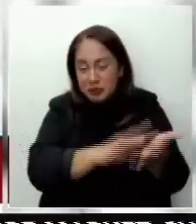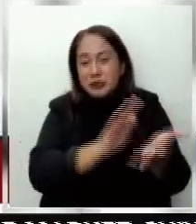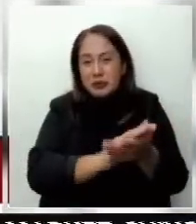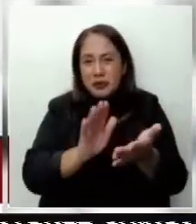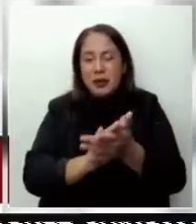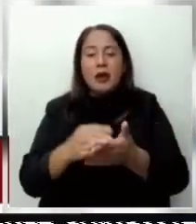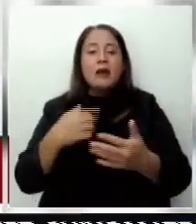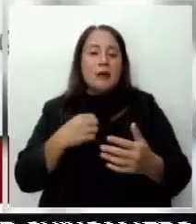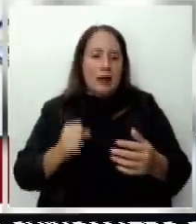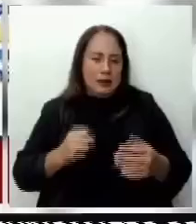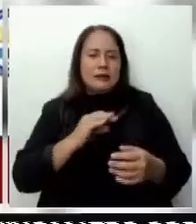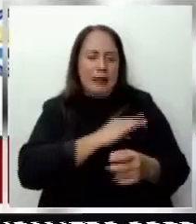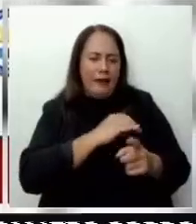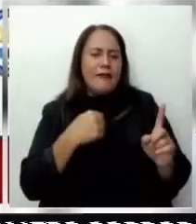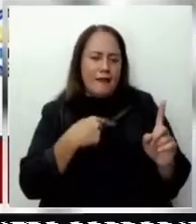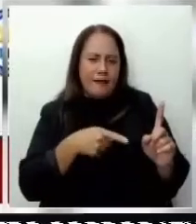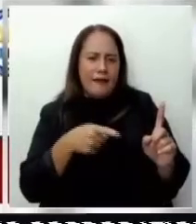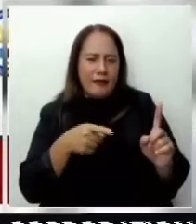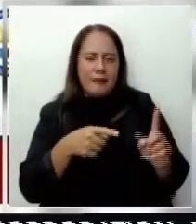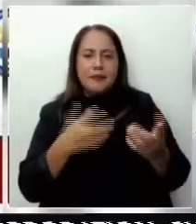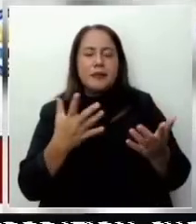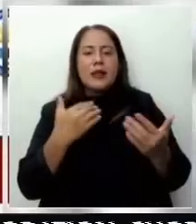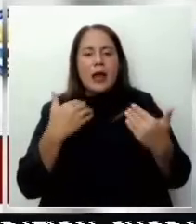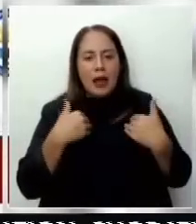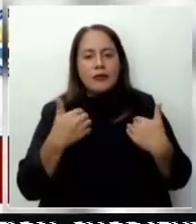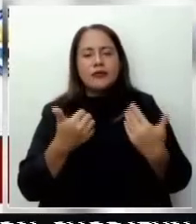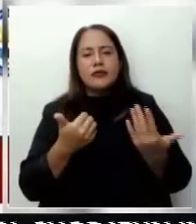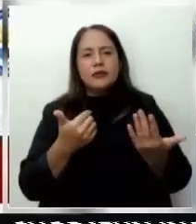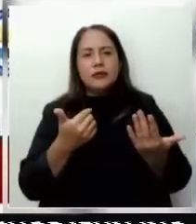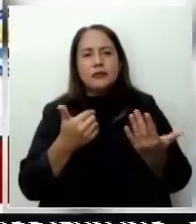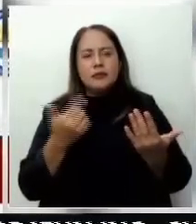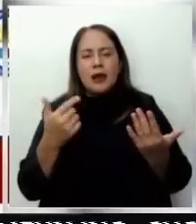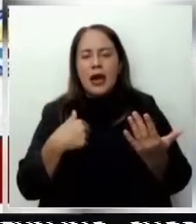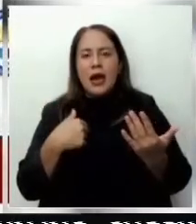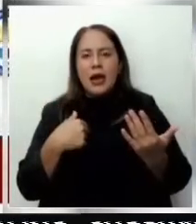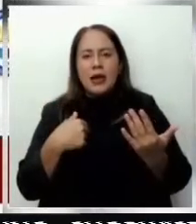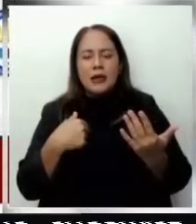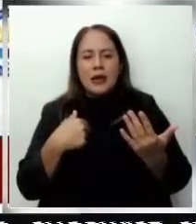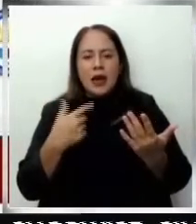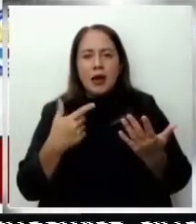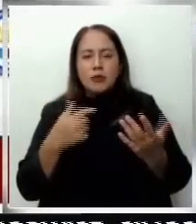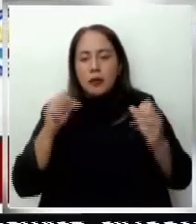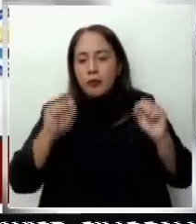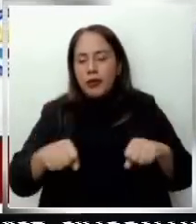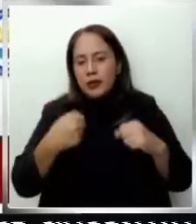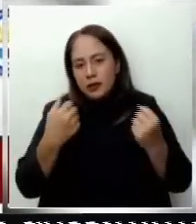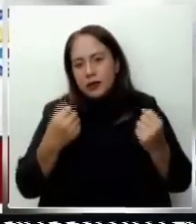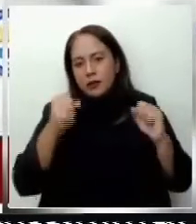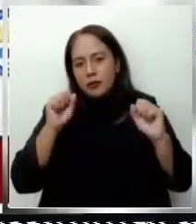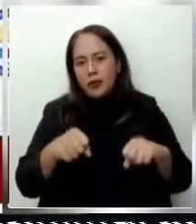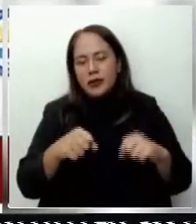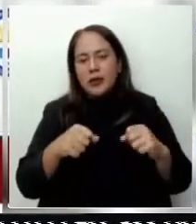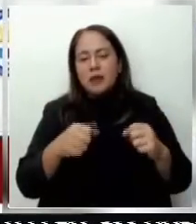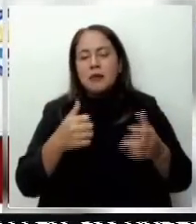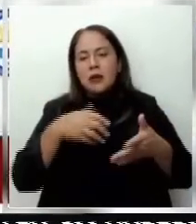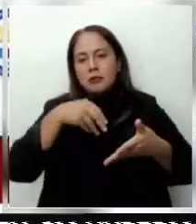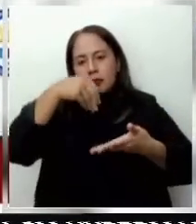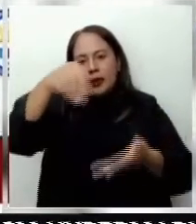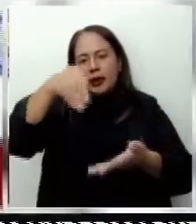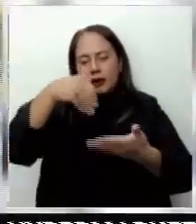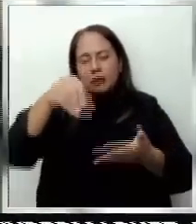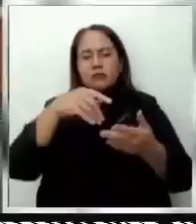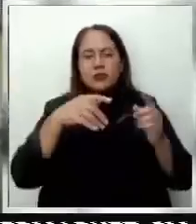AFP, sa iba pa pong may assets or air assets na pwedeng magdala po ng mga tulong dito po sa mga